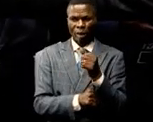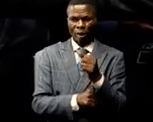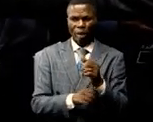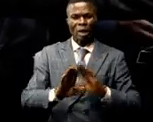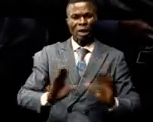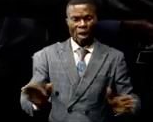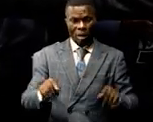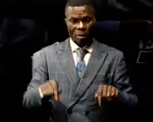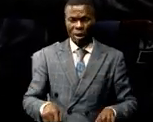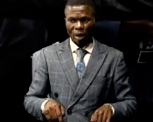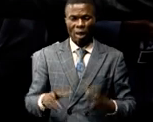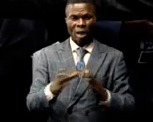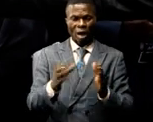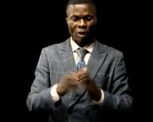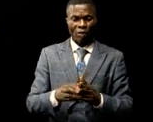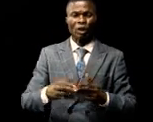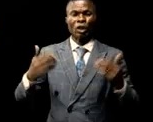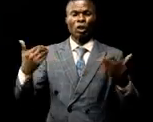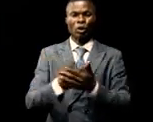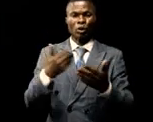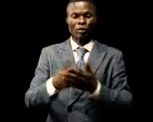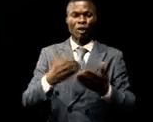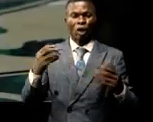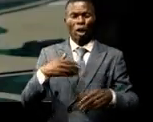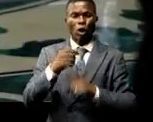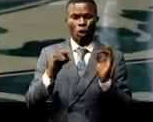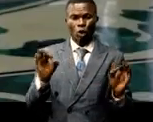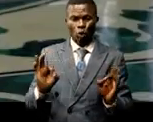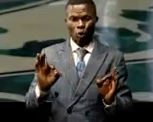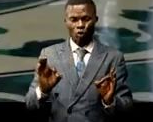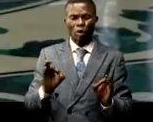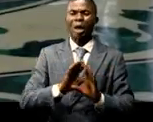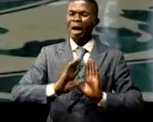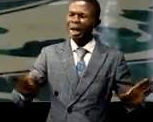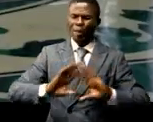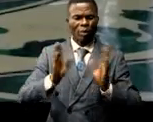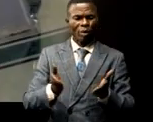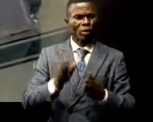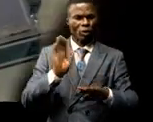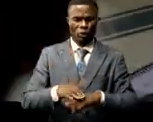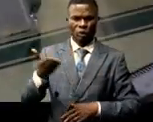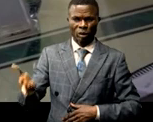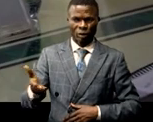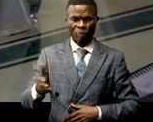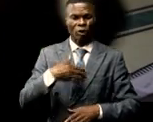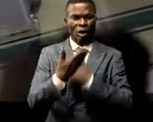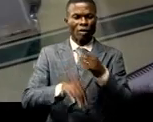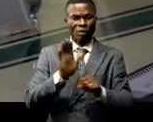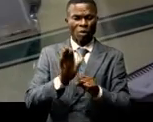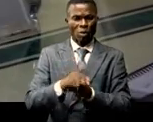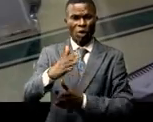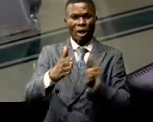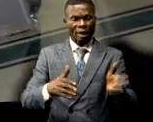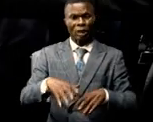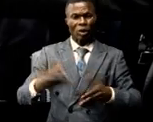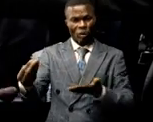maintenant, avec l'état de siège, on va tout nettoyer et nous allons arriver partout. Nous allons réaliser beaucoup de recettes